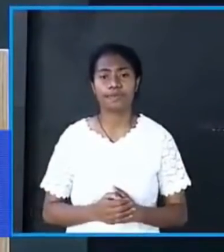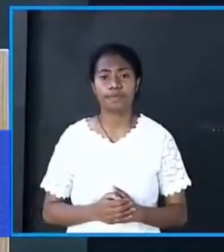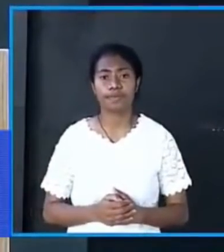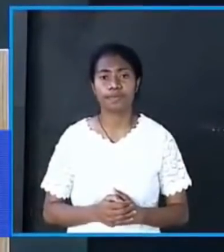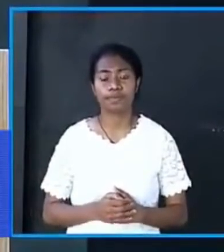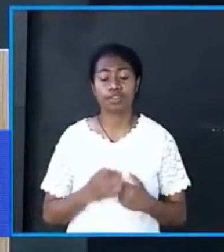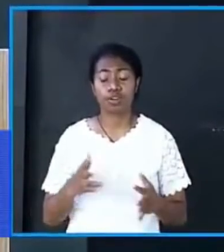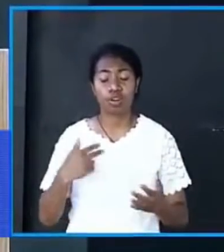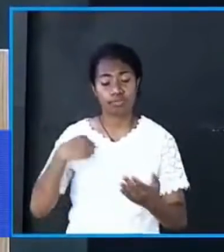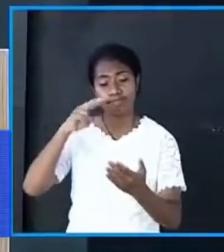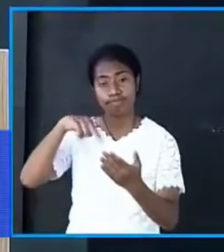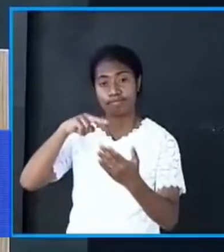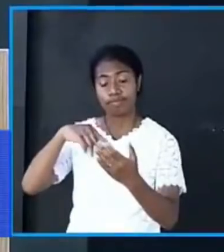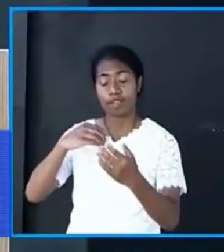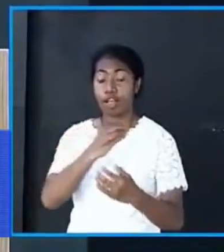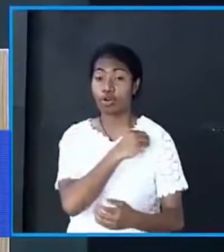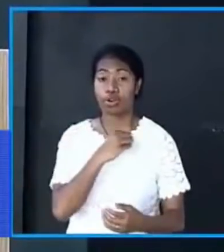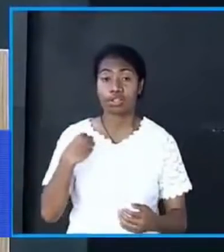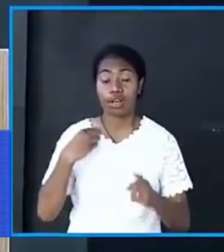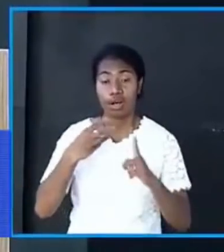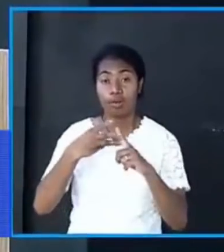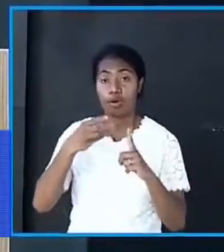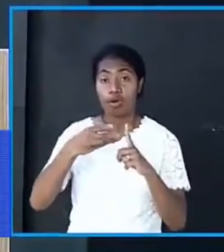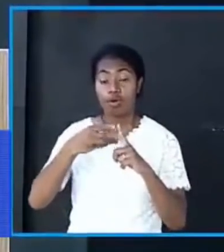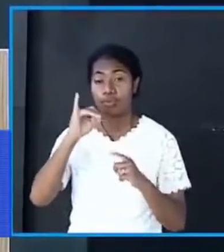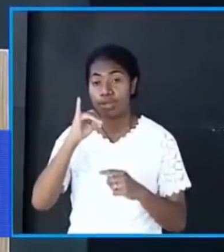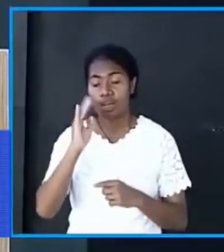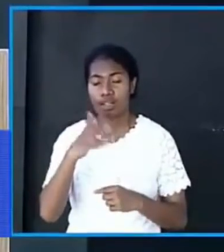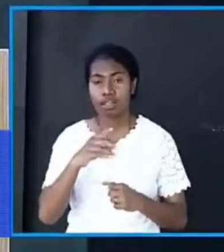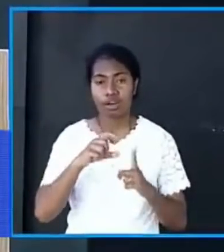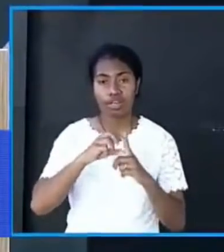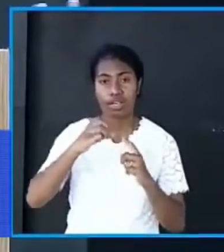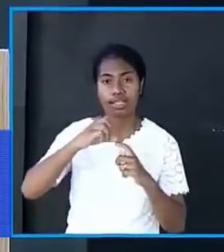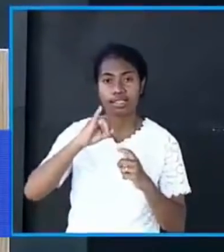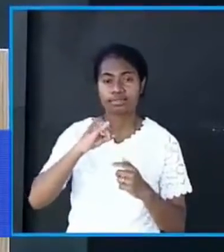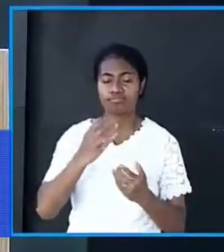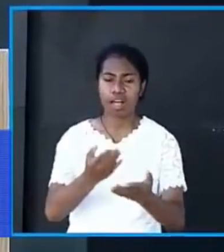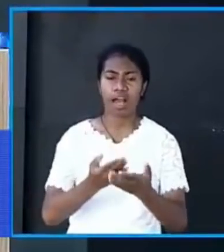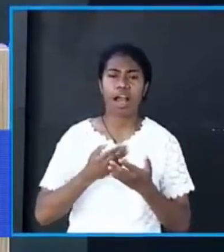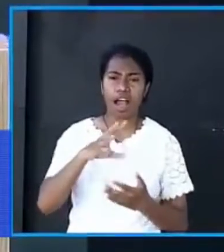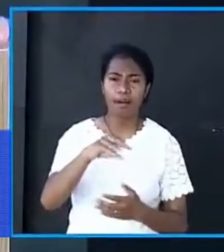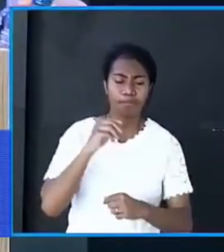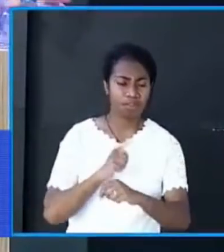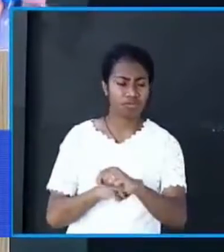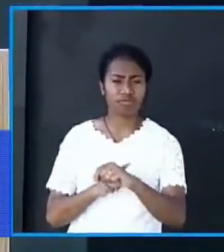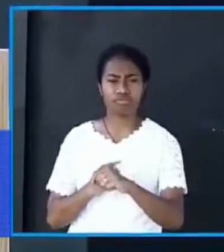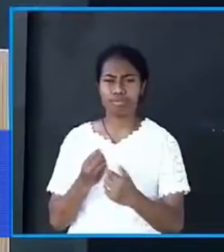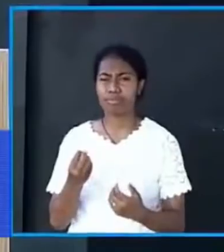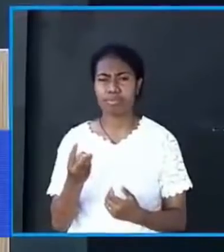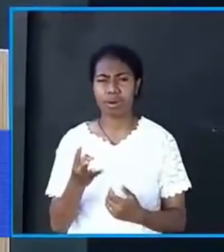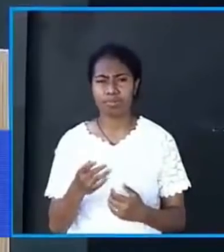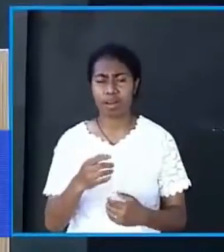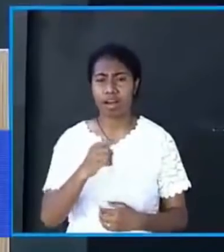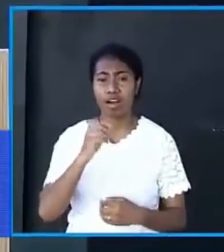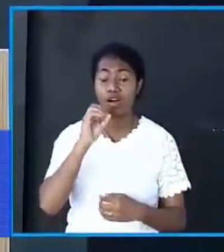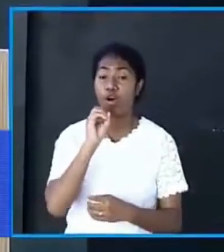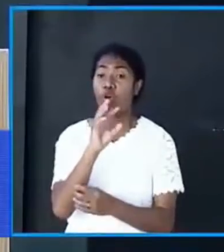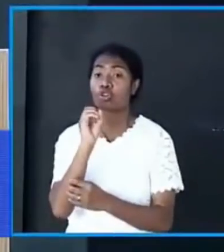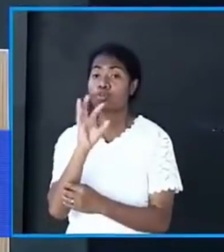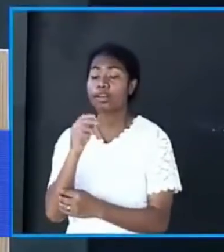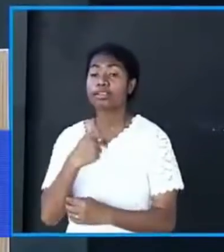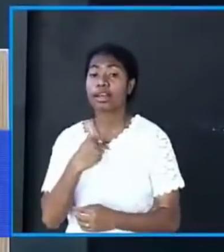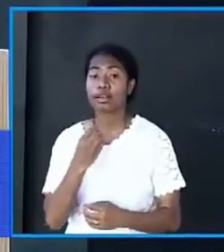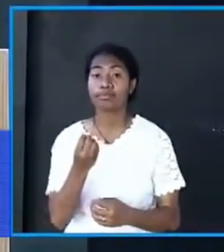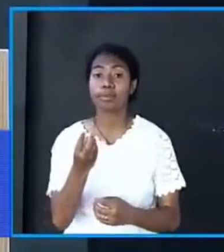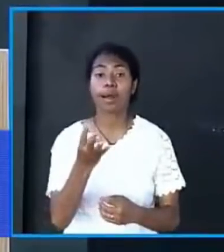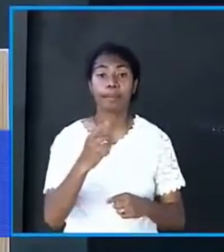Pak Dokter Bobby atau Dokter David yang bicara Hai ambil waktu beberapa di dalam khotbah saya saya beri kesempatan beberapa menit